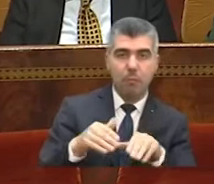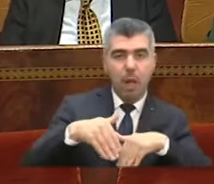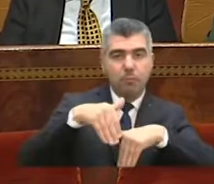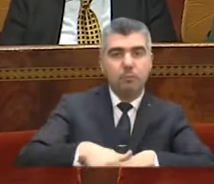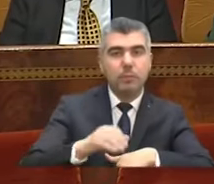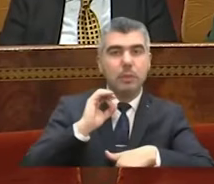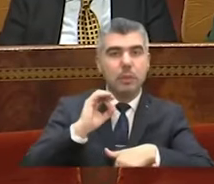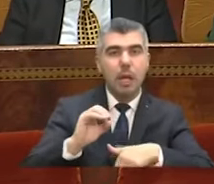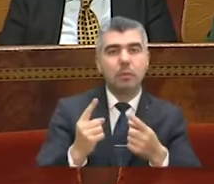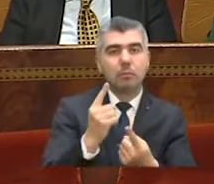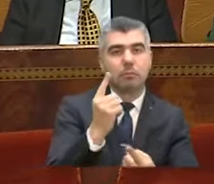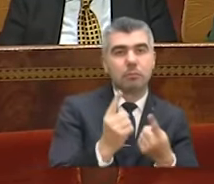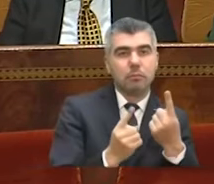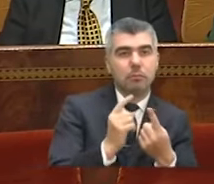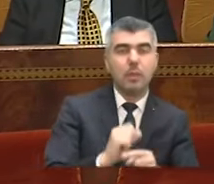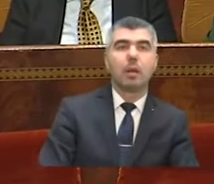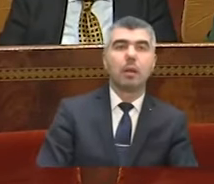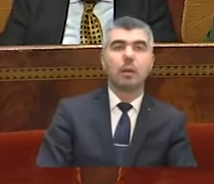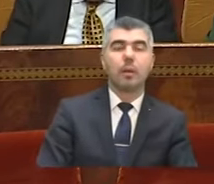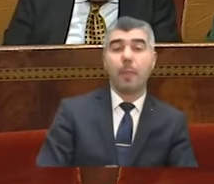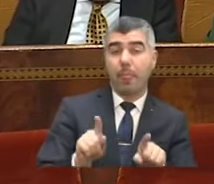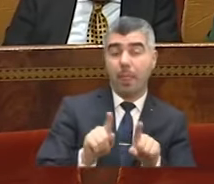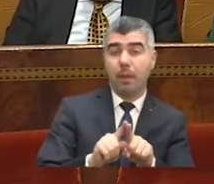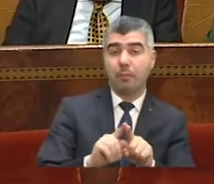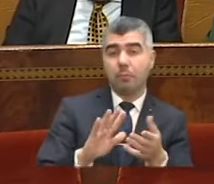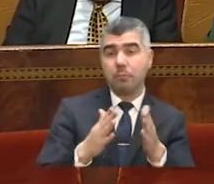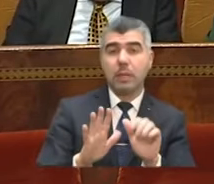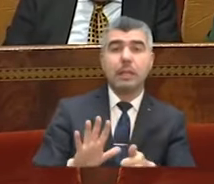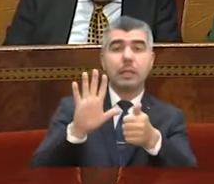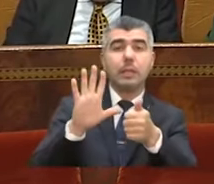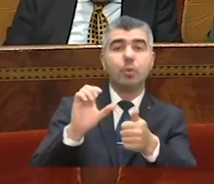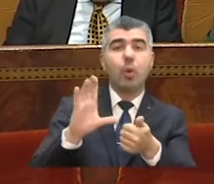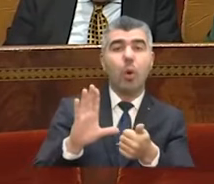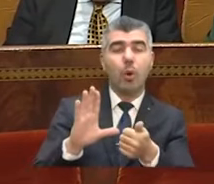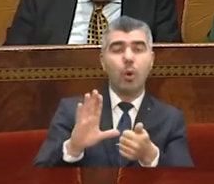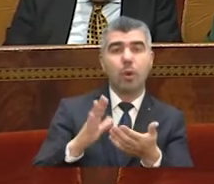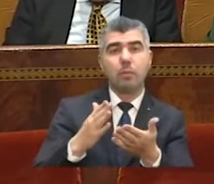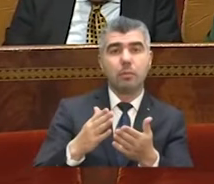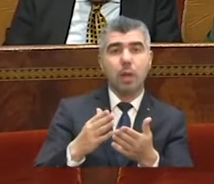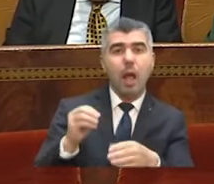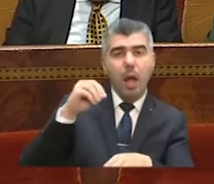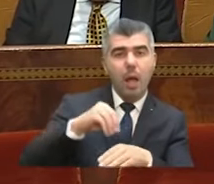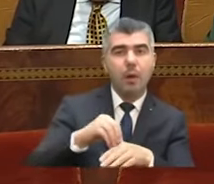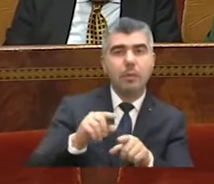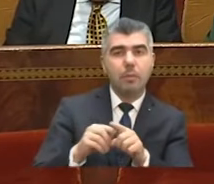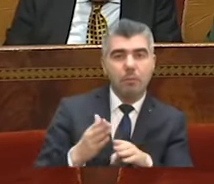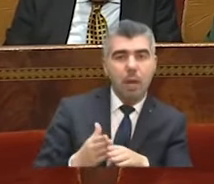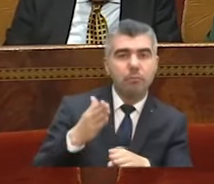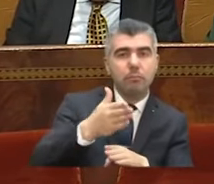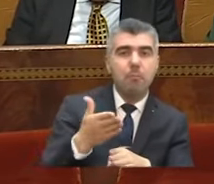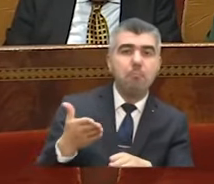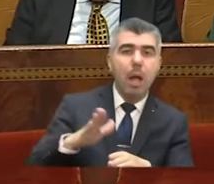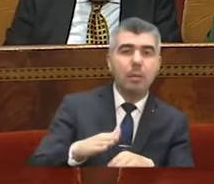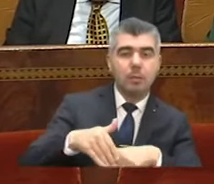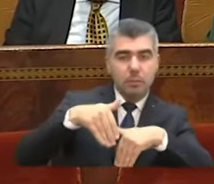الرحمه. مقبره الغفران اللي عاودوا شك الانتهاء دابا من واحد 6 شهور، ما كاينش عندنا شي مكان اخر اللي غادي نستقبلوا فيه